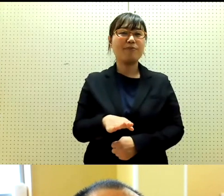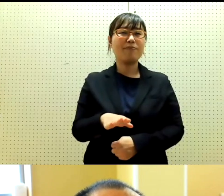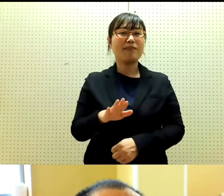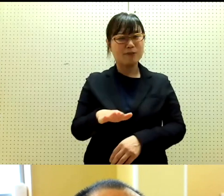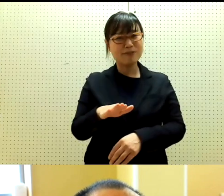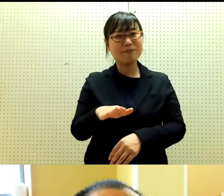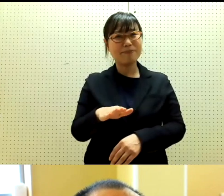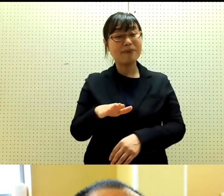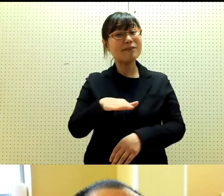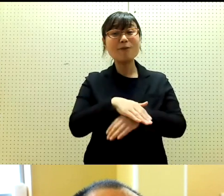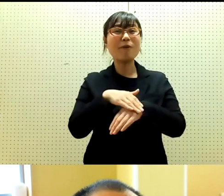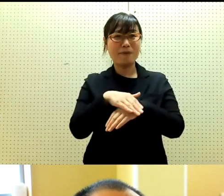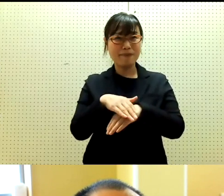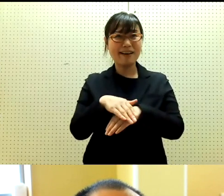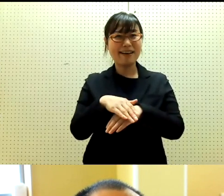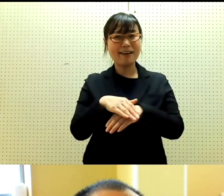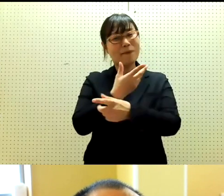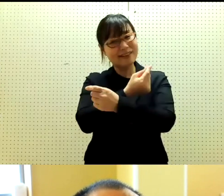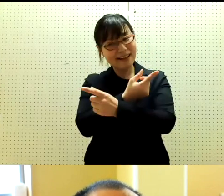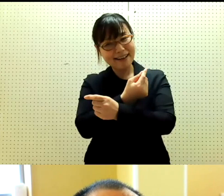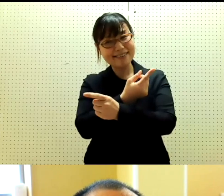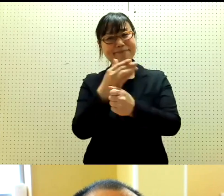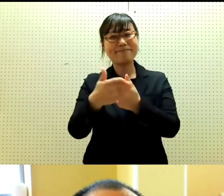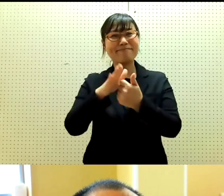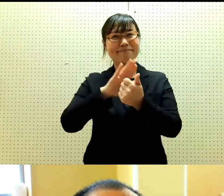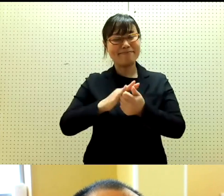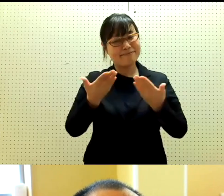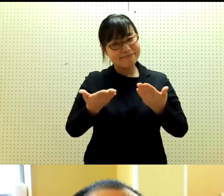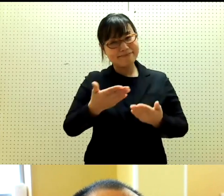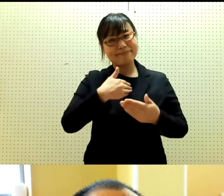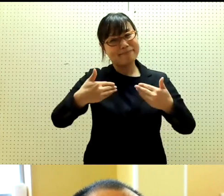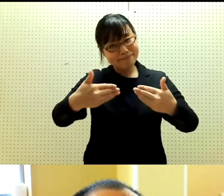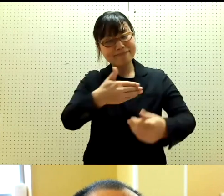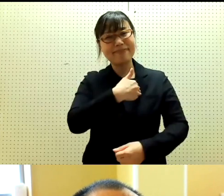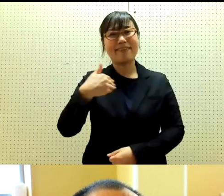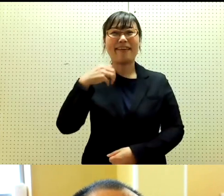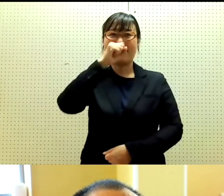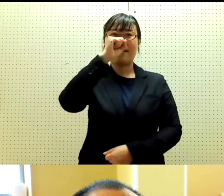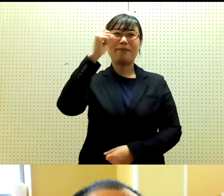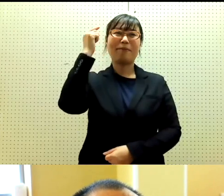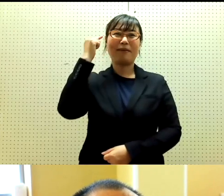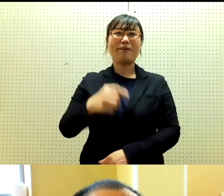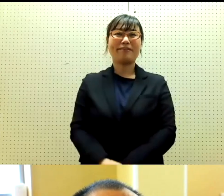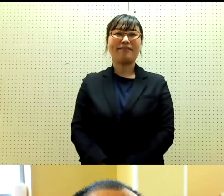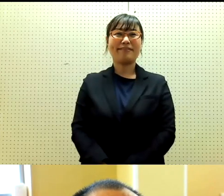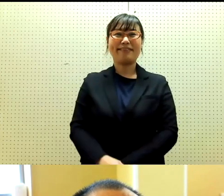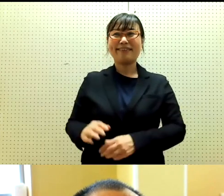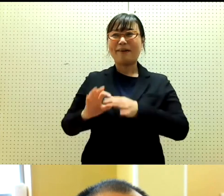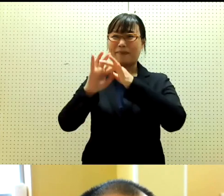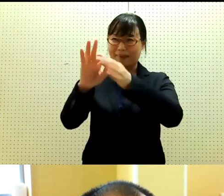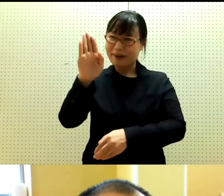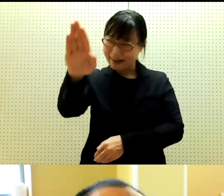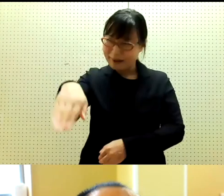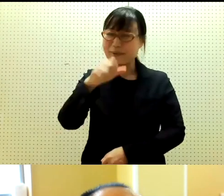ずつ総合に学んでいけるようなことができるといいなと思っています。引き続きよろしくお願いいたします